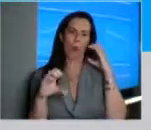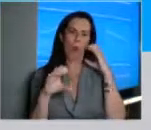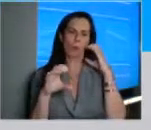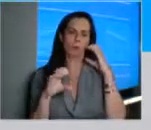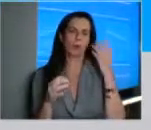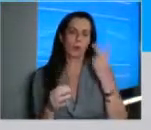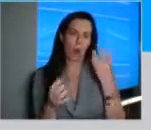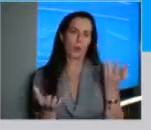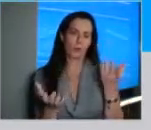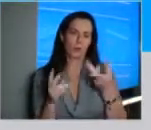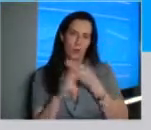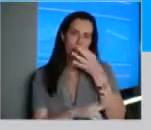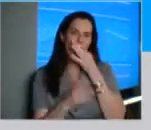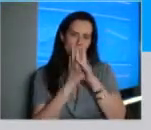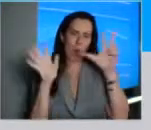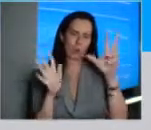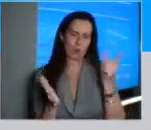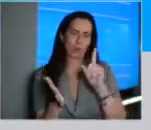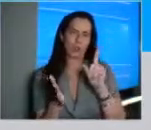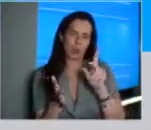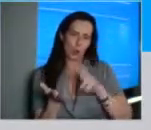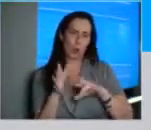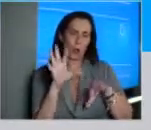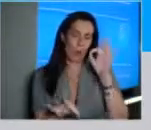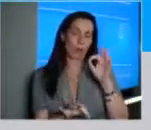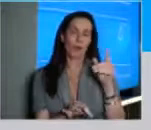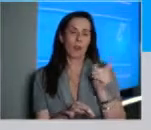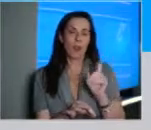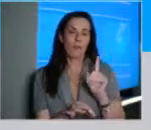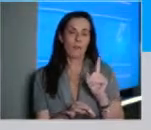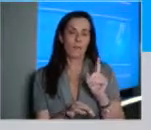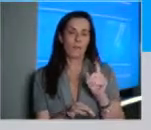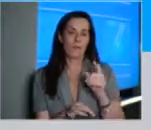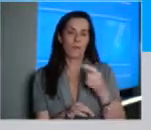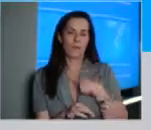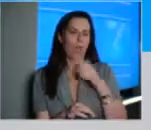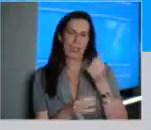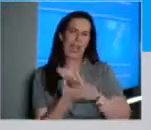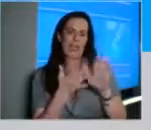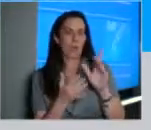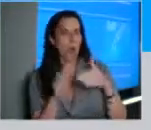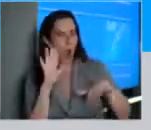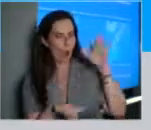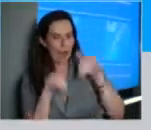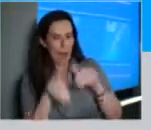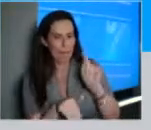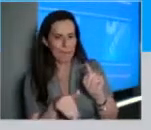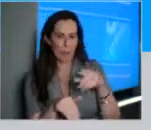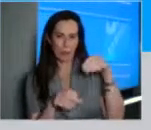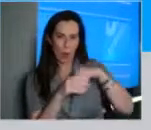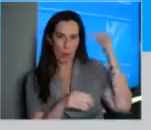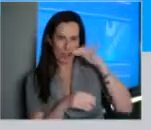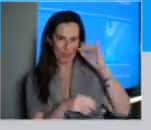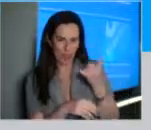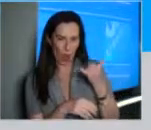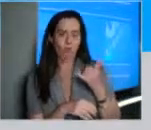כמובן מעל גיל 18, כי זה מי שרשאי להצביע, ויוכל לא להיות התירוץ שזה עולה לי כסף ללכת להצביע. עכשיו, רוב הקלפיות בארץ זה בבתי ספר, זה